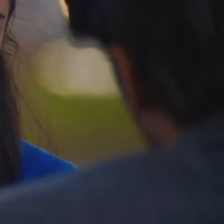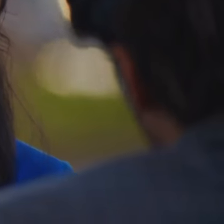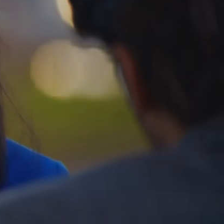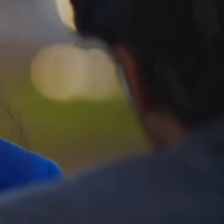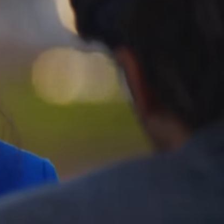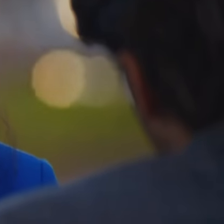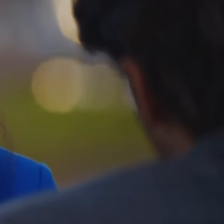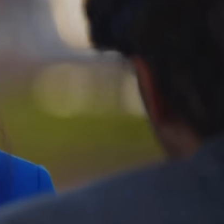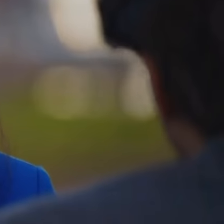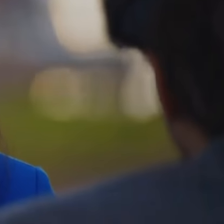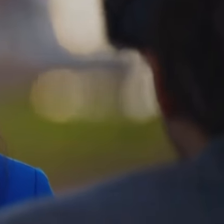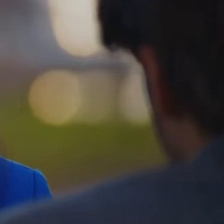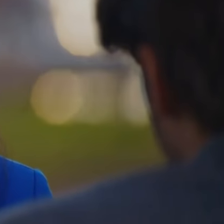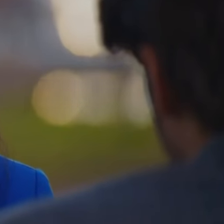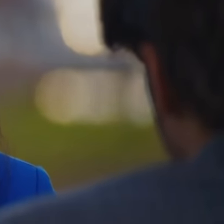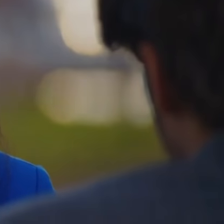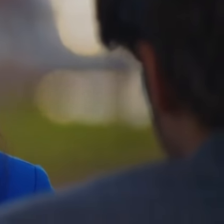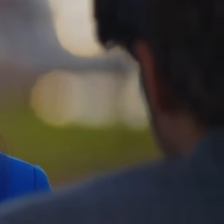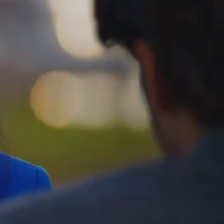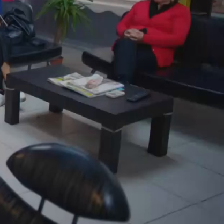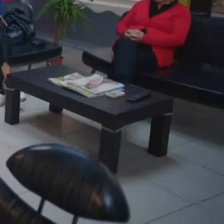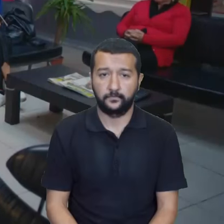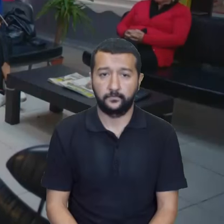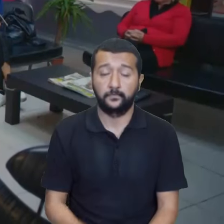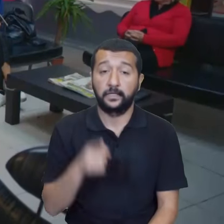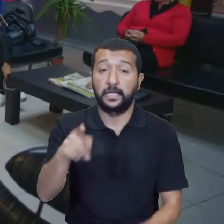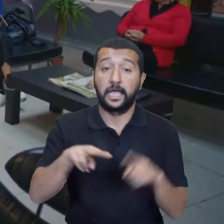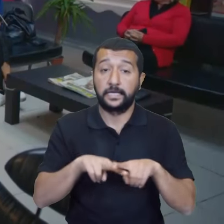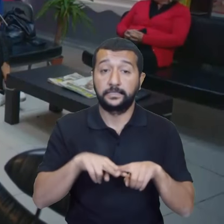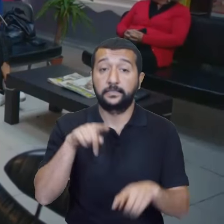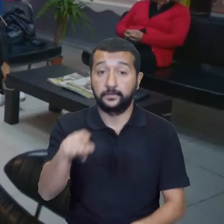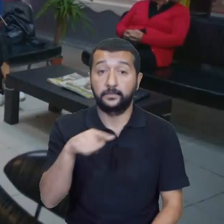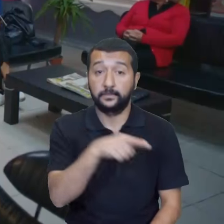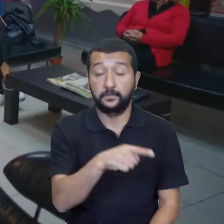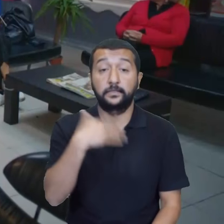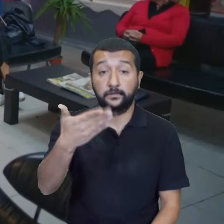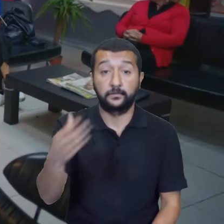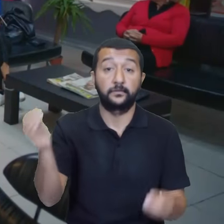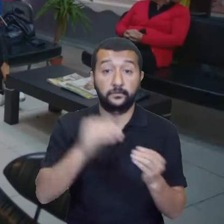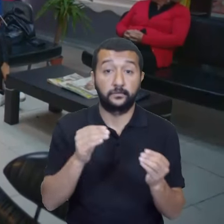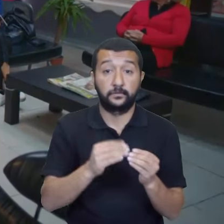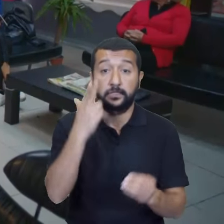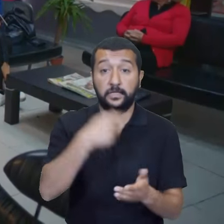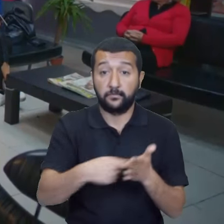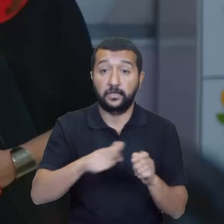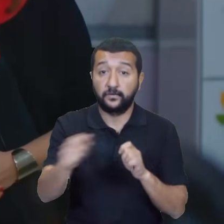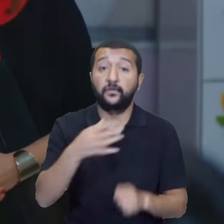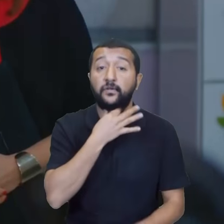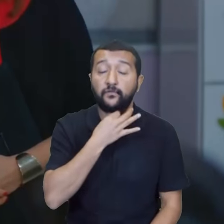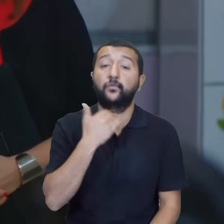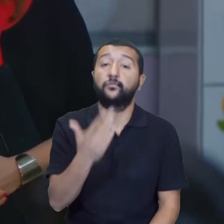Tara sinsi sinsi bakarak bardağındaki çayı içti. Ayşen, yedi maaş önden gidiyorsun zaten. Şimdi ne avansı